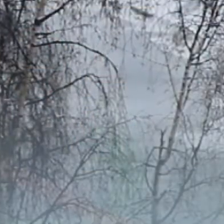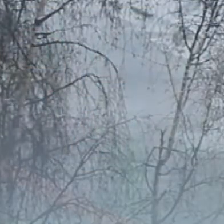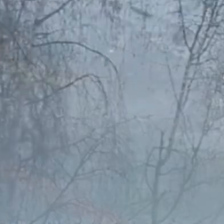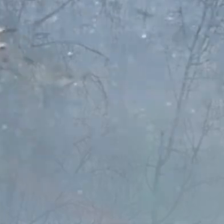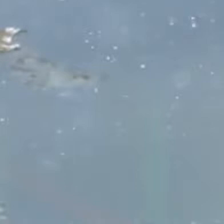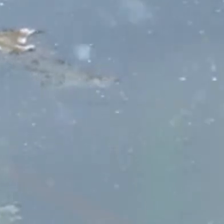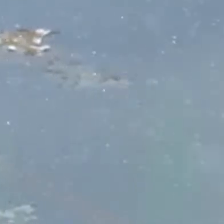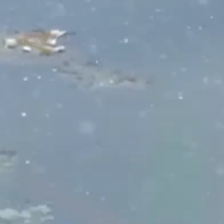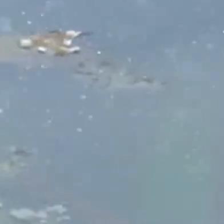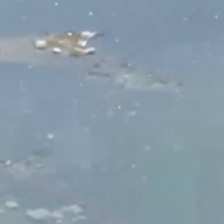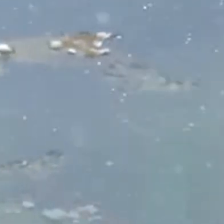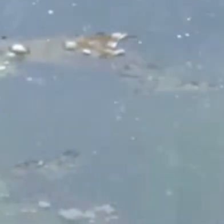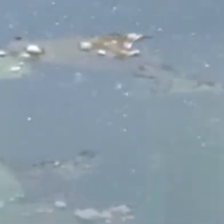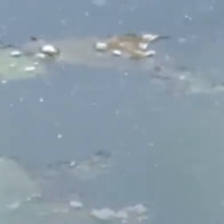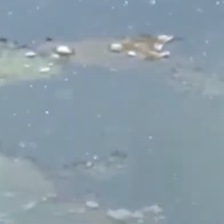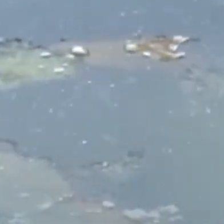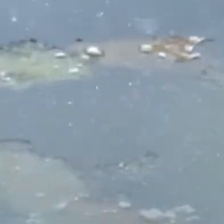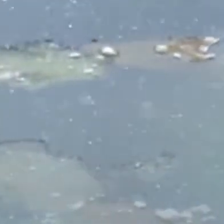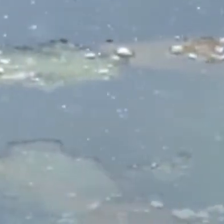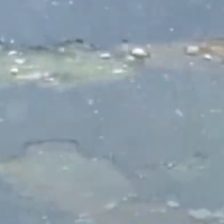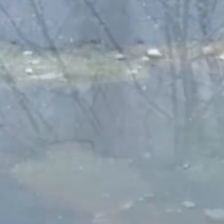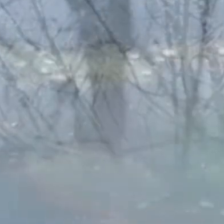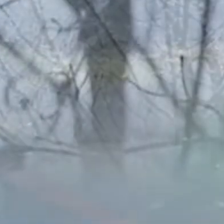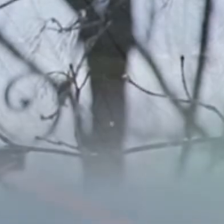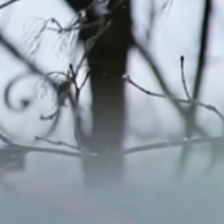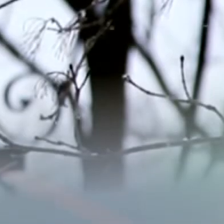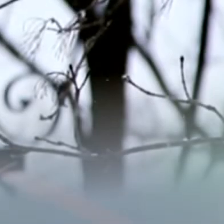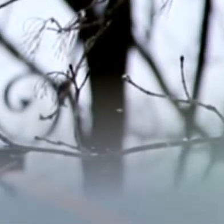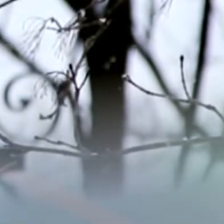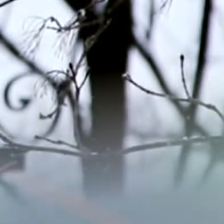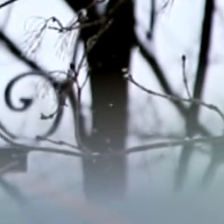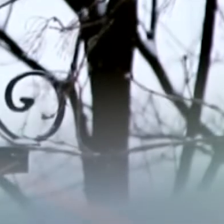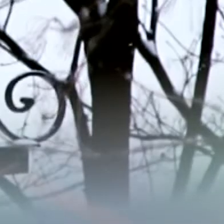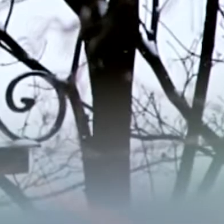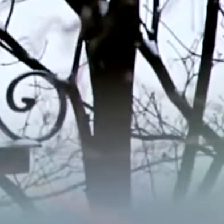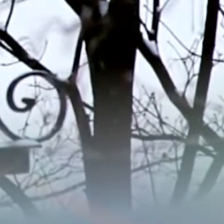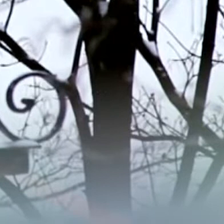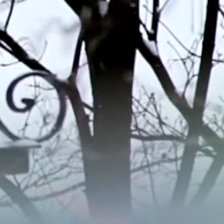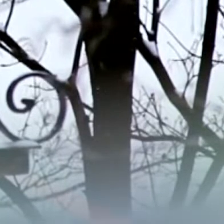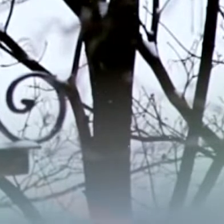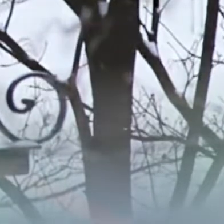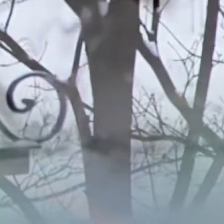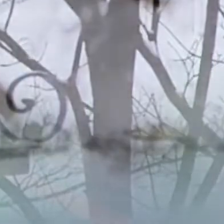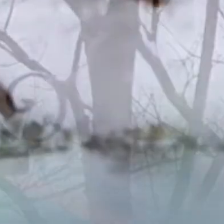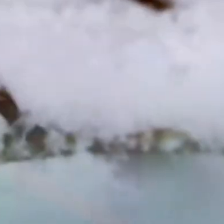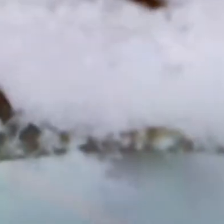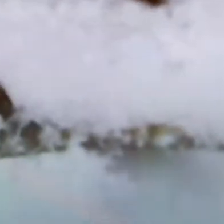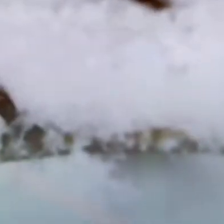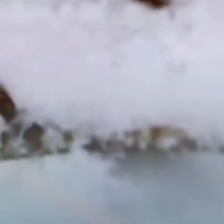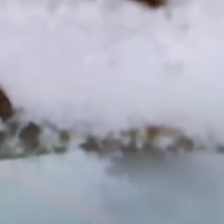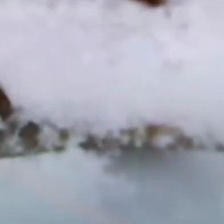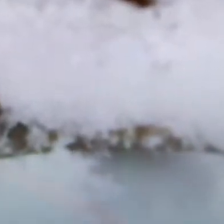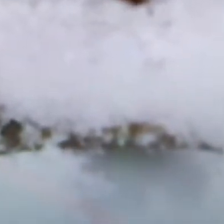Геамагнітная сітуацыя ў сераду 12 студзеня будзе даволі спрыяльнай. Сонечная актыўнасць не перавысіць узроўню невялікіх